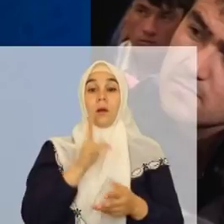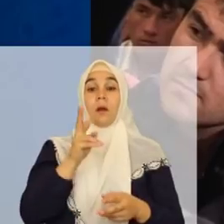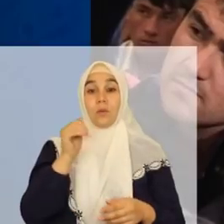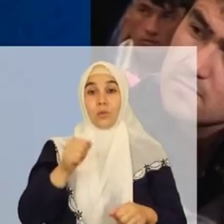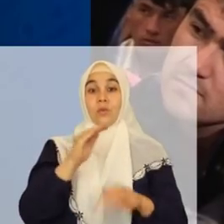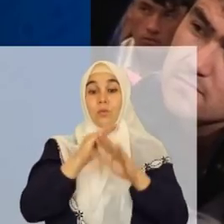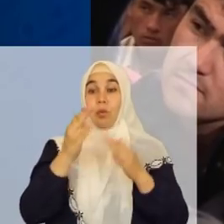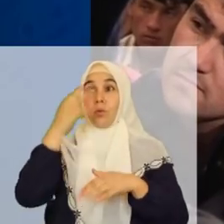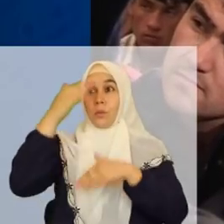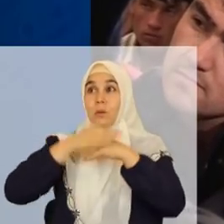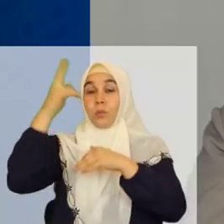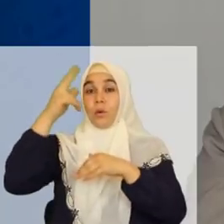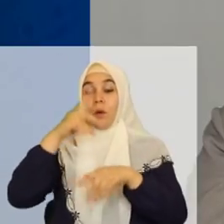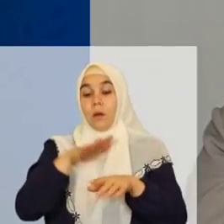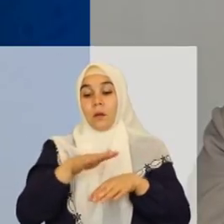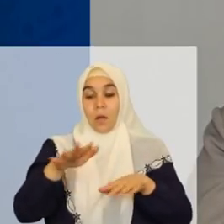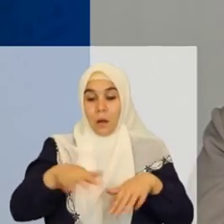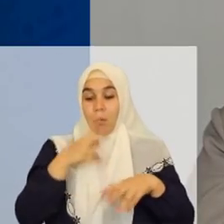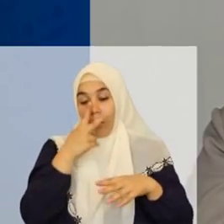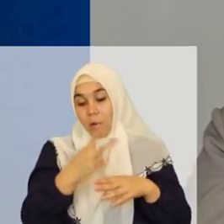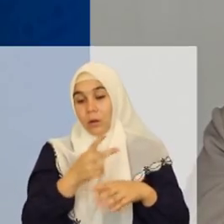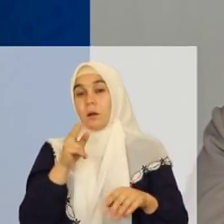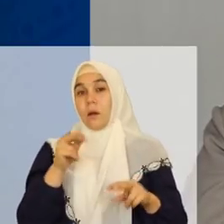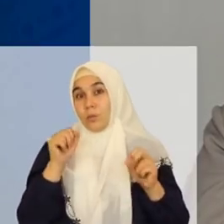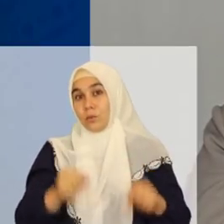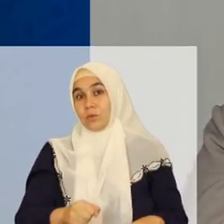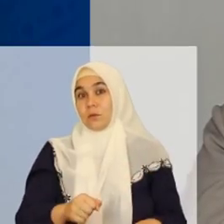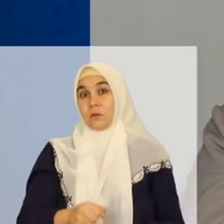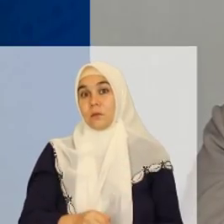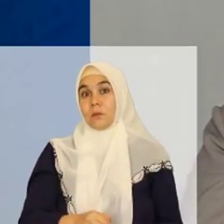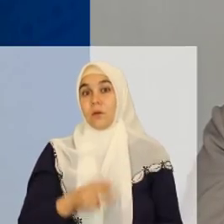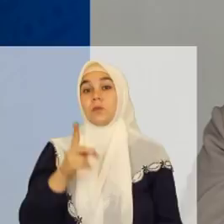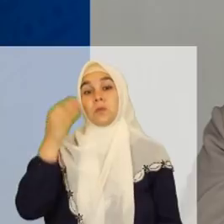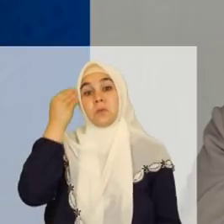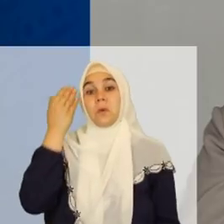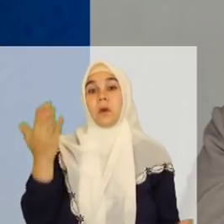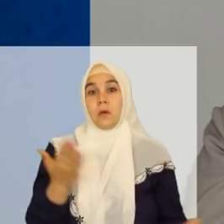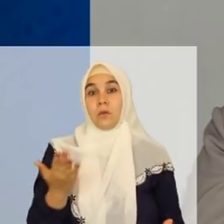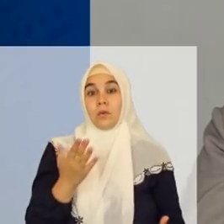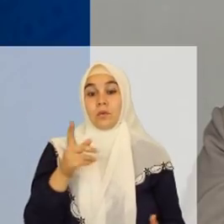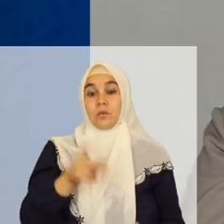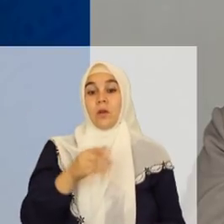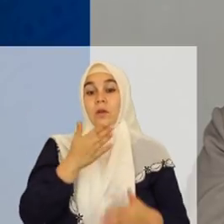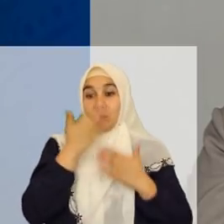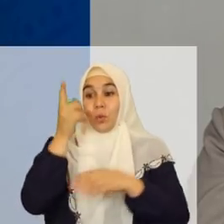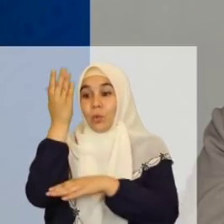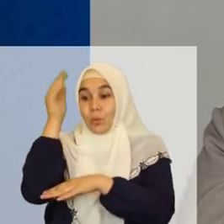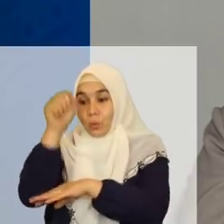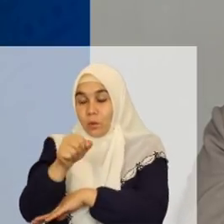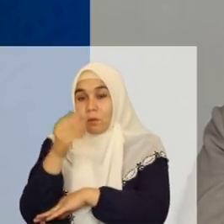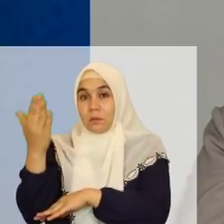qilib endi Allohning oldida turganda gram naqshini ko'zingiz teradi? Bu nimaning dalolati? Demak, o'sha namozni